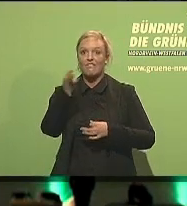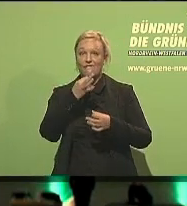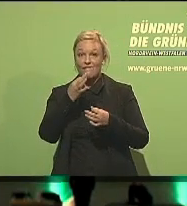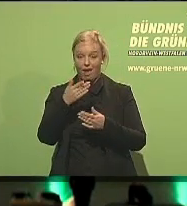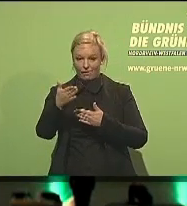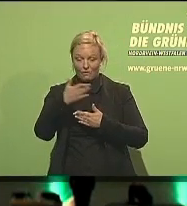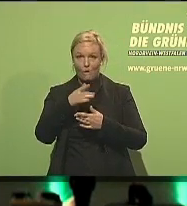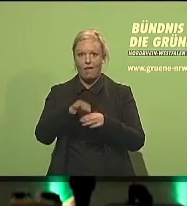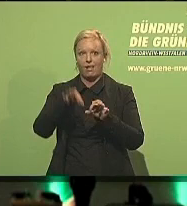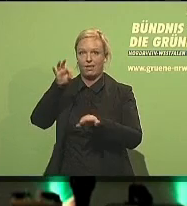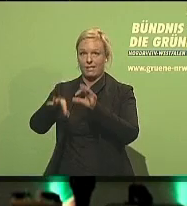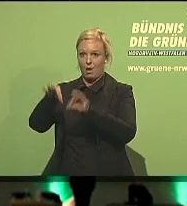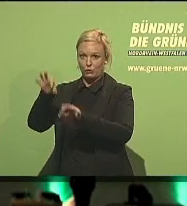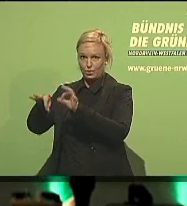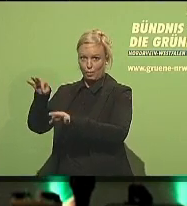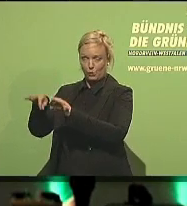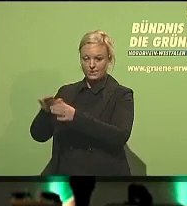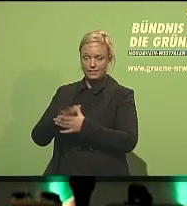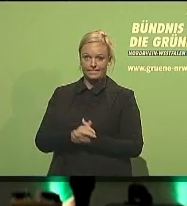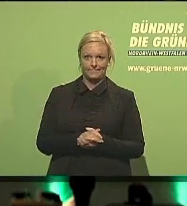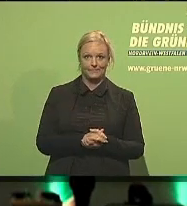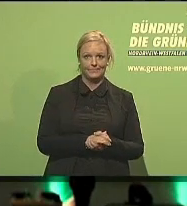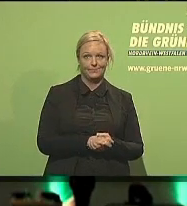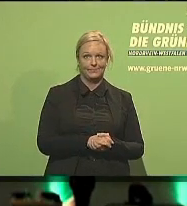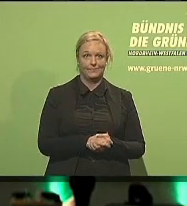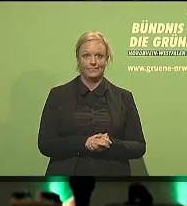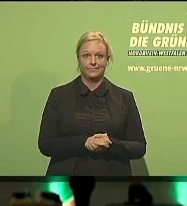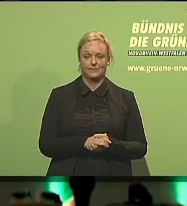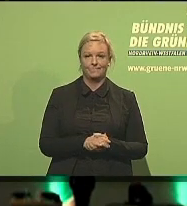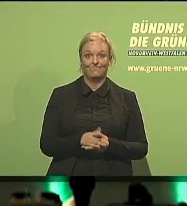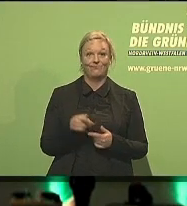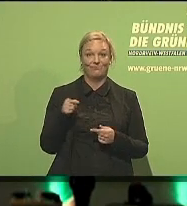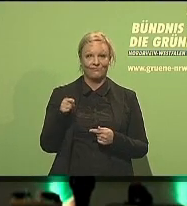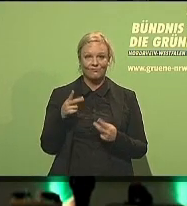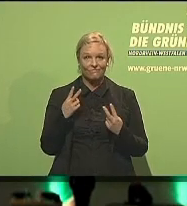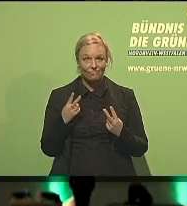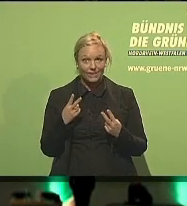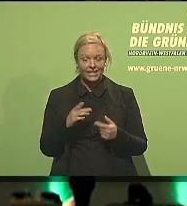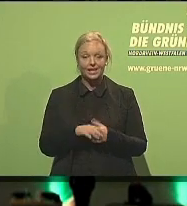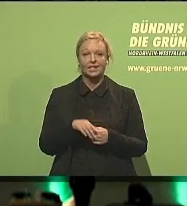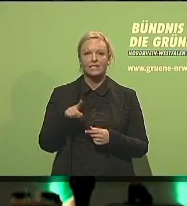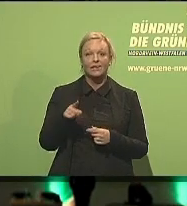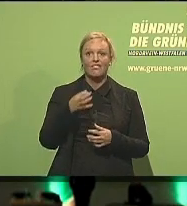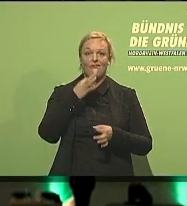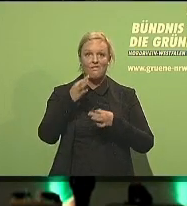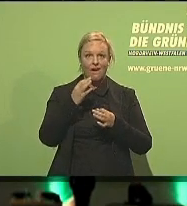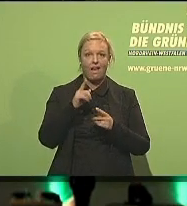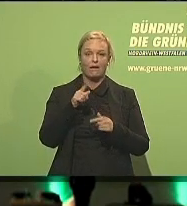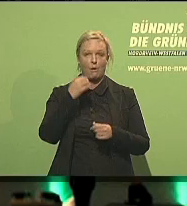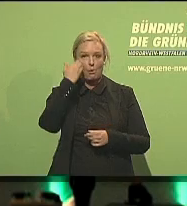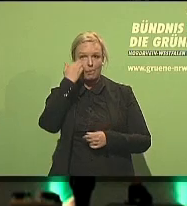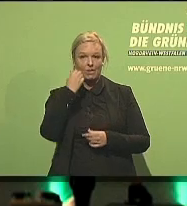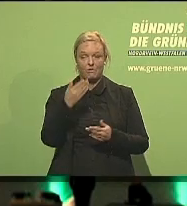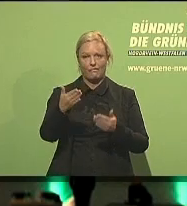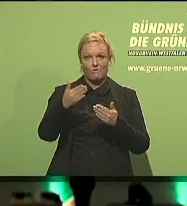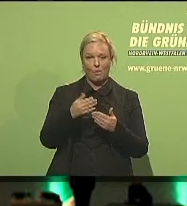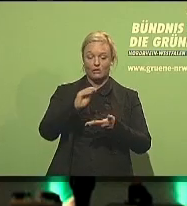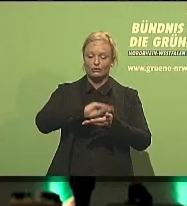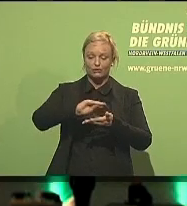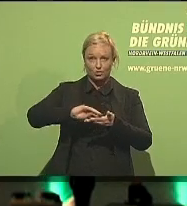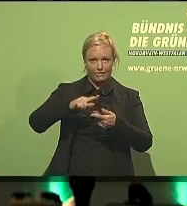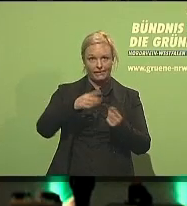ausgelost werden. Und dazu ist es notwendig, dass ihr die Fragen auch hier vorne bei der Antragskommission